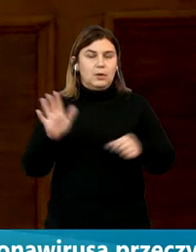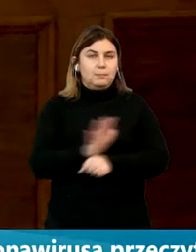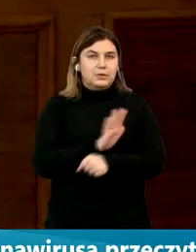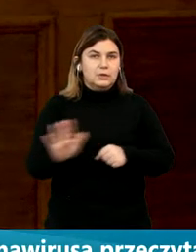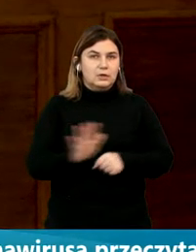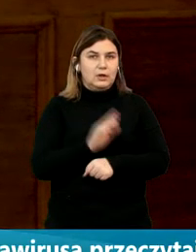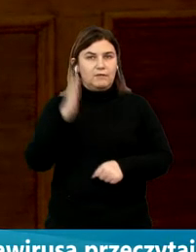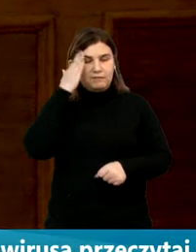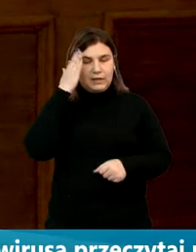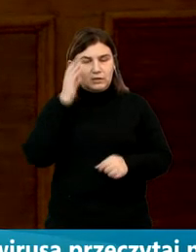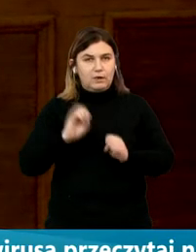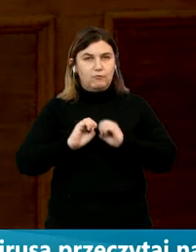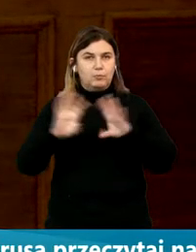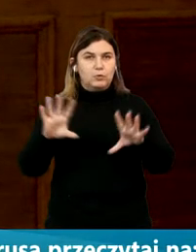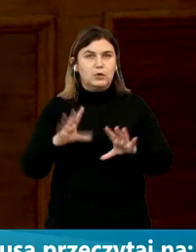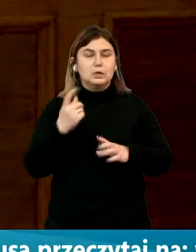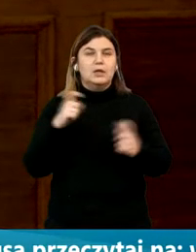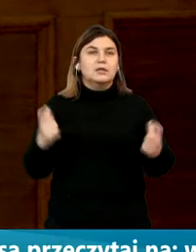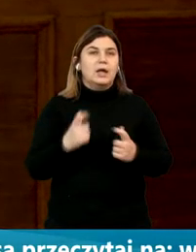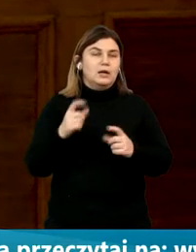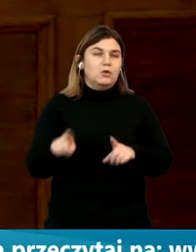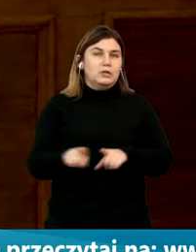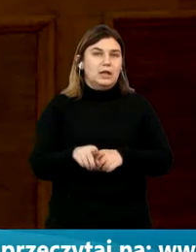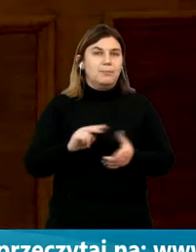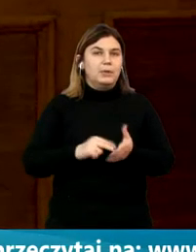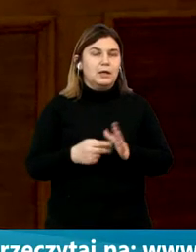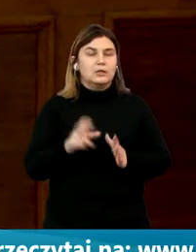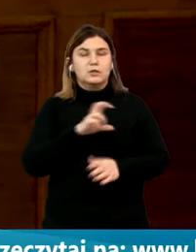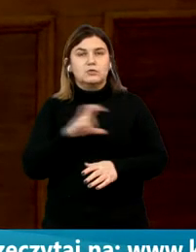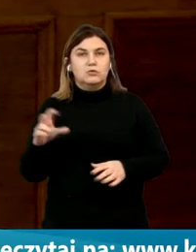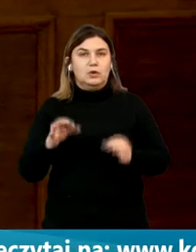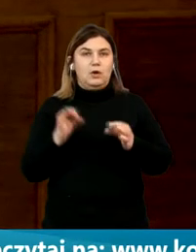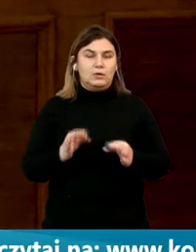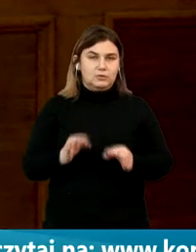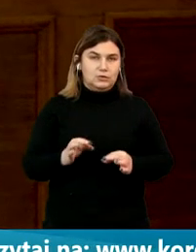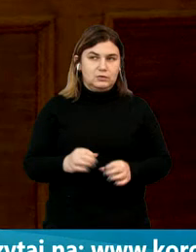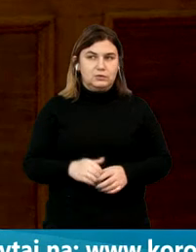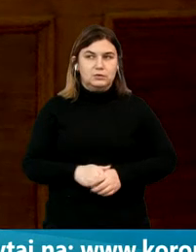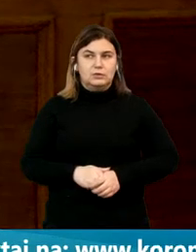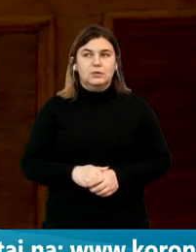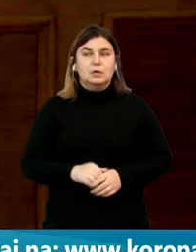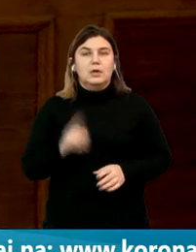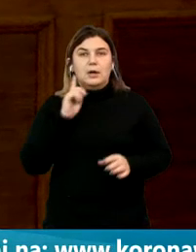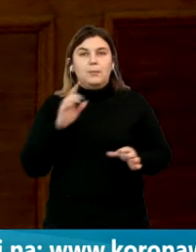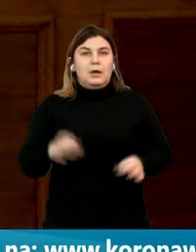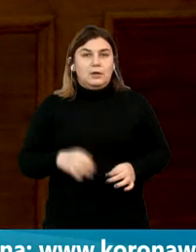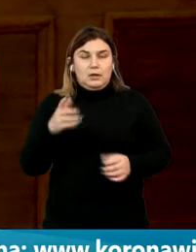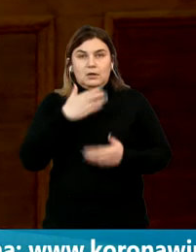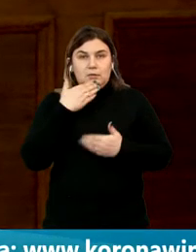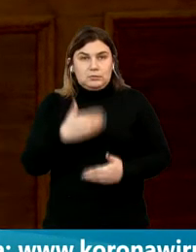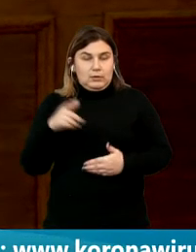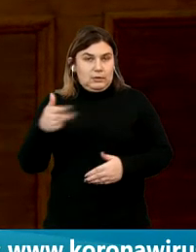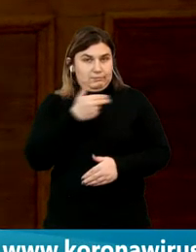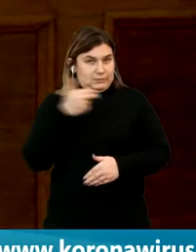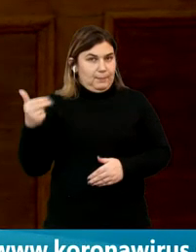wiedza ta wypuszczona w ciąg publiczny nie jest zagrożeniem dla jej planów w przyszłości czy stanu obecnego na dzień dzisiejszy. Panie Damianie, dziękuję za zainteresowanie tym